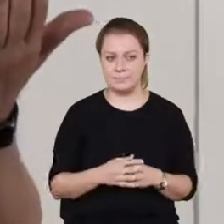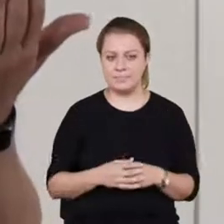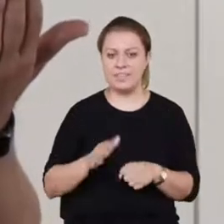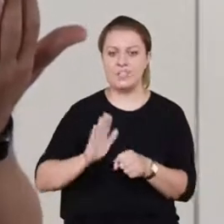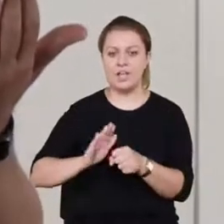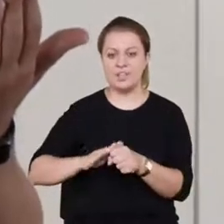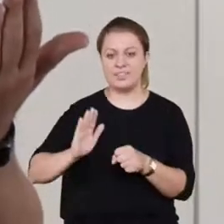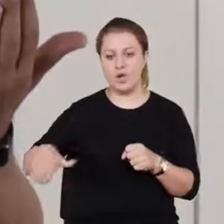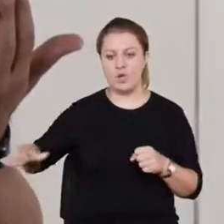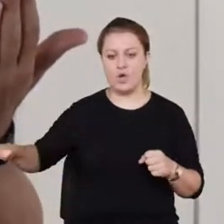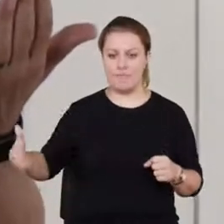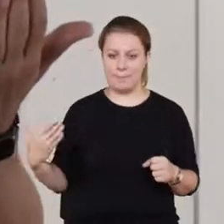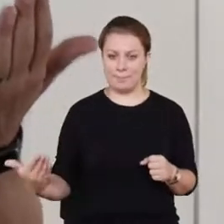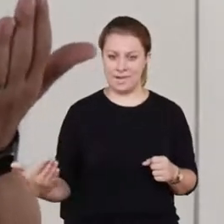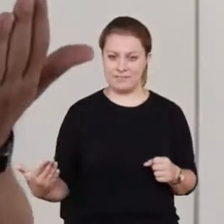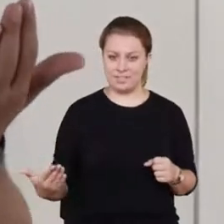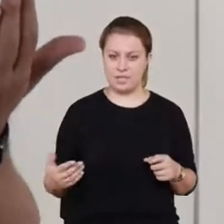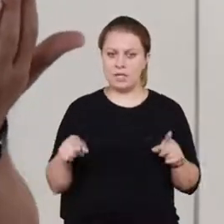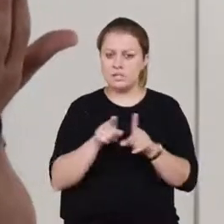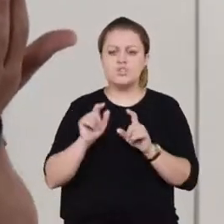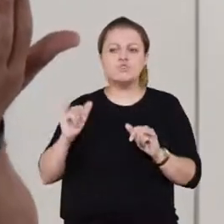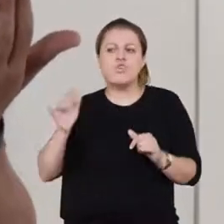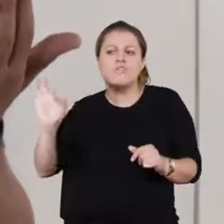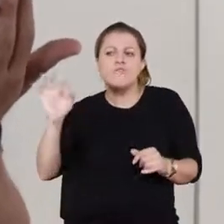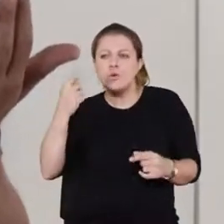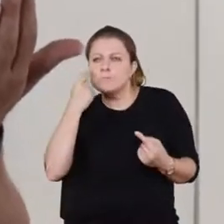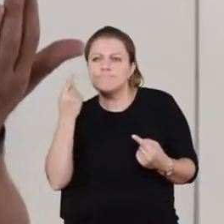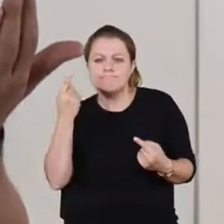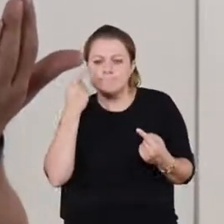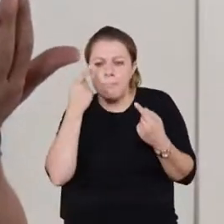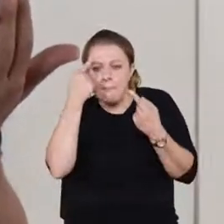obraz, jaką oni wizję społeczną